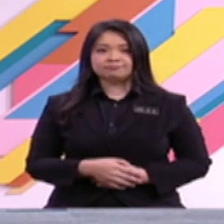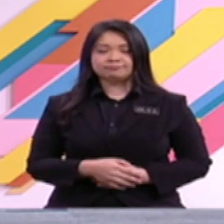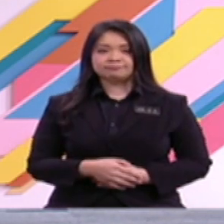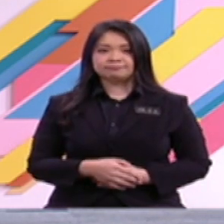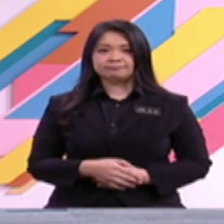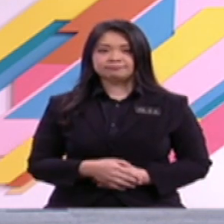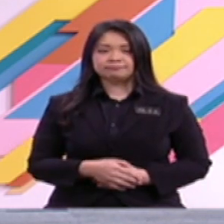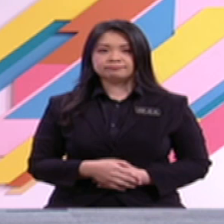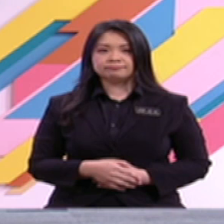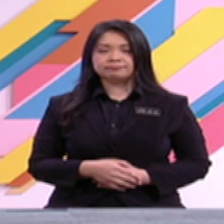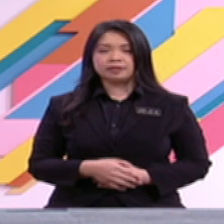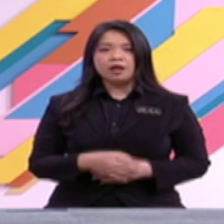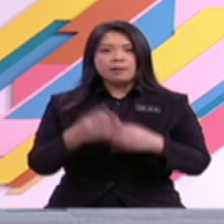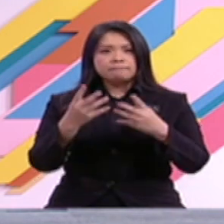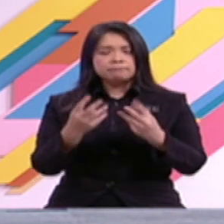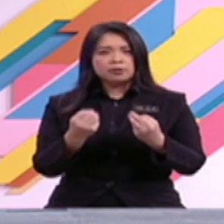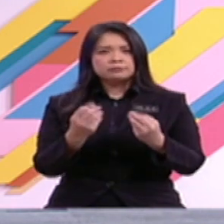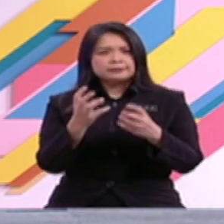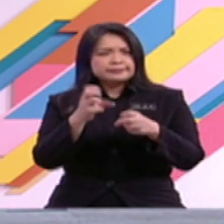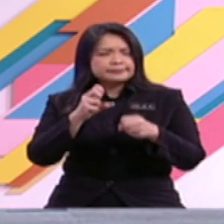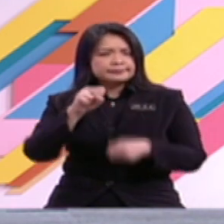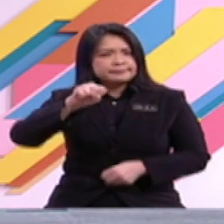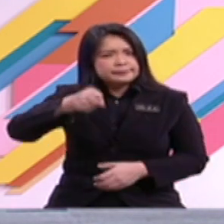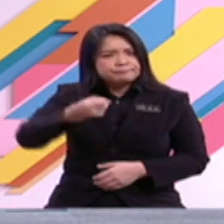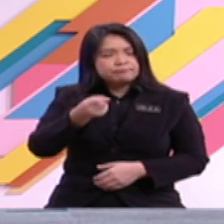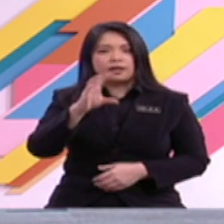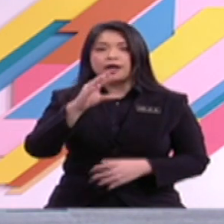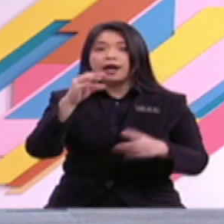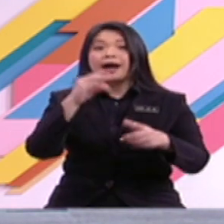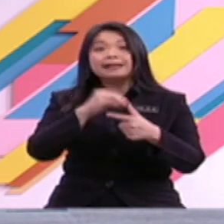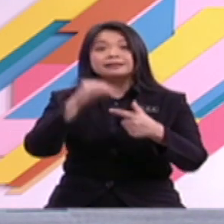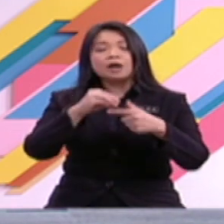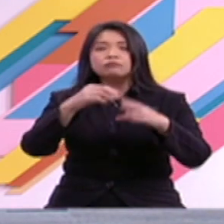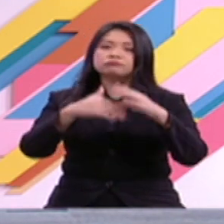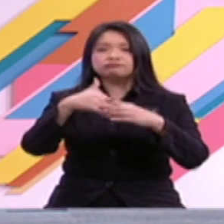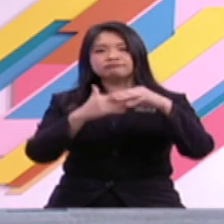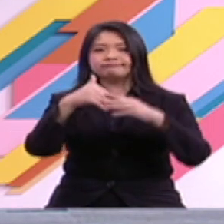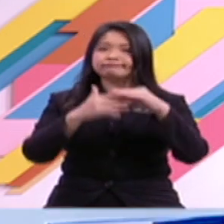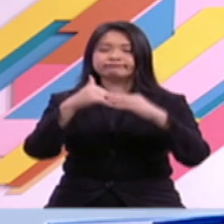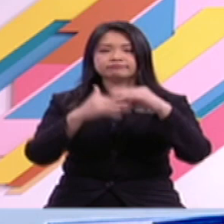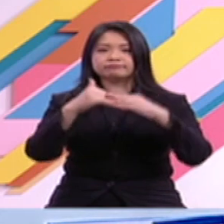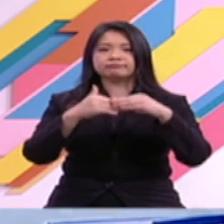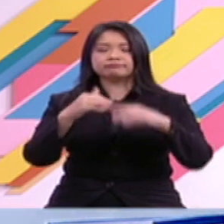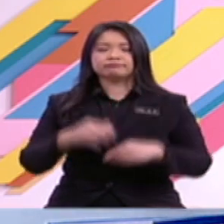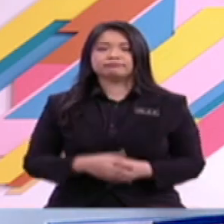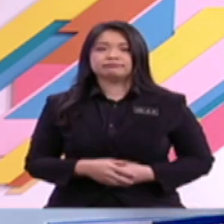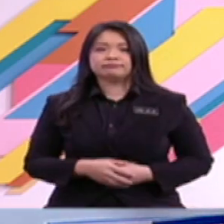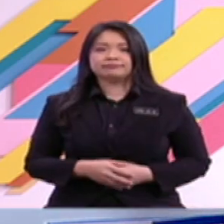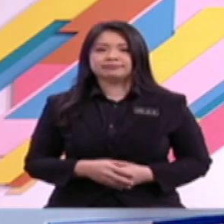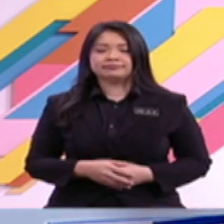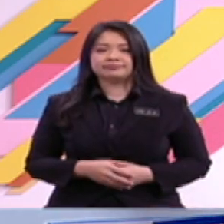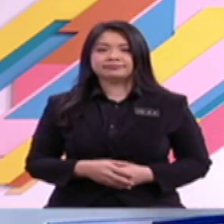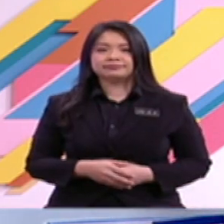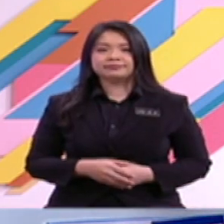enak kita cangcut nak longgarkan sewaktu invasi ke Diva seikhlasnya kita-kita ketat diet